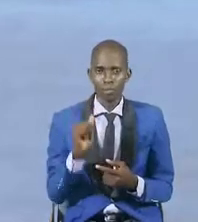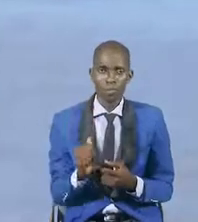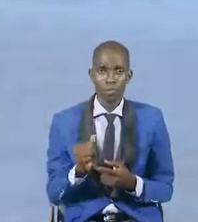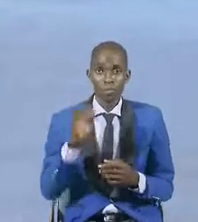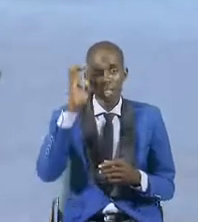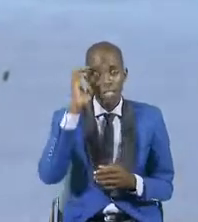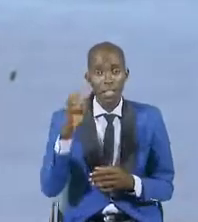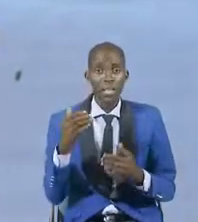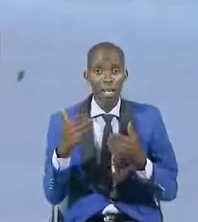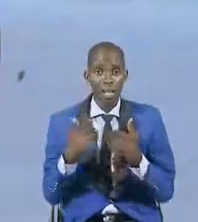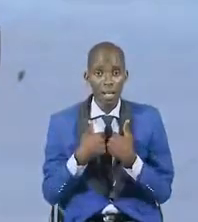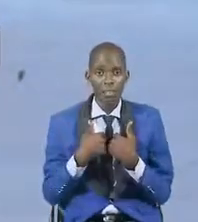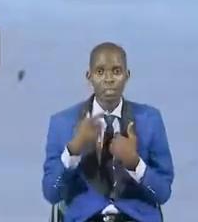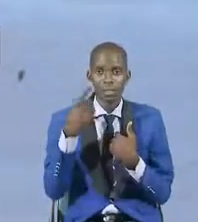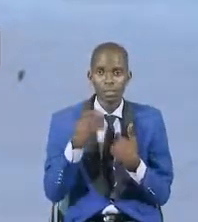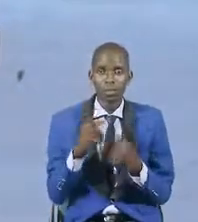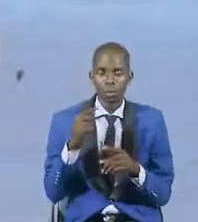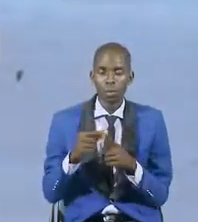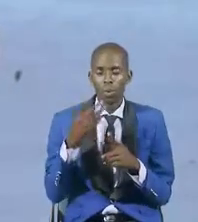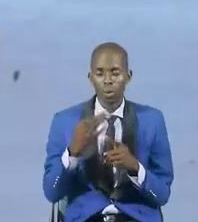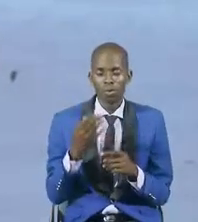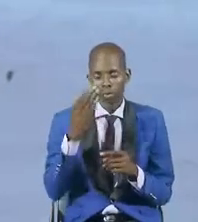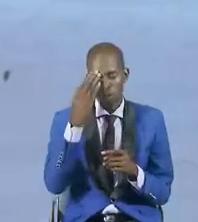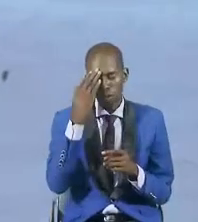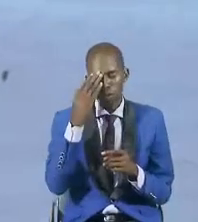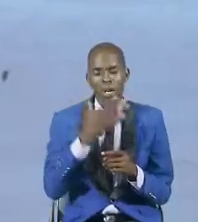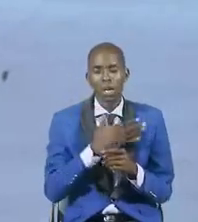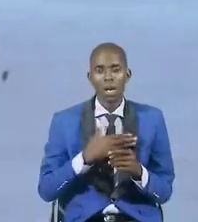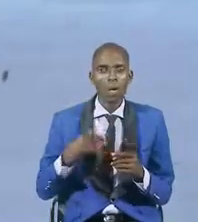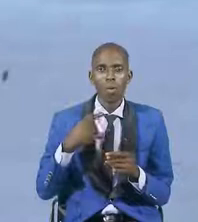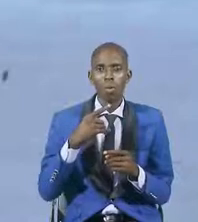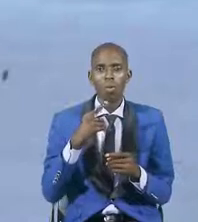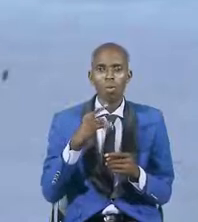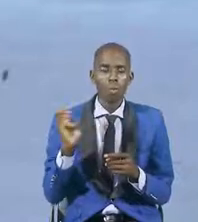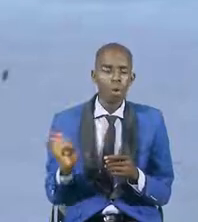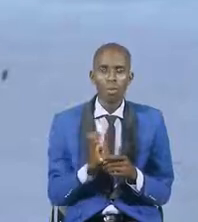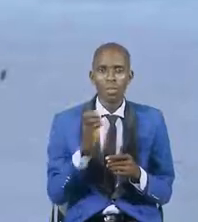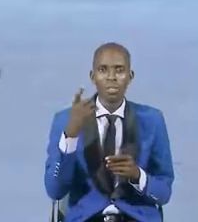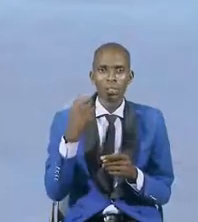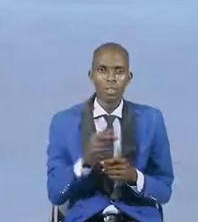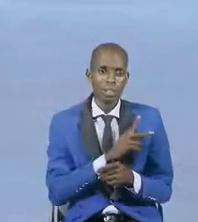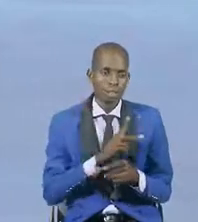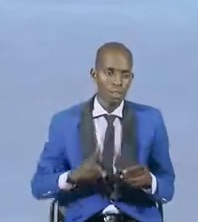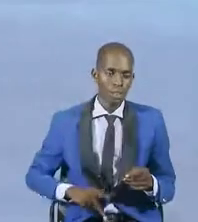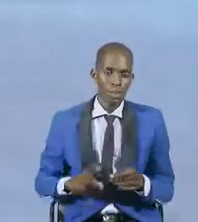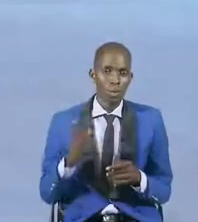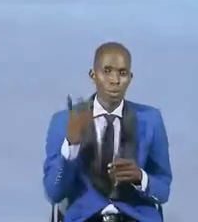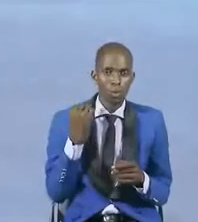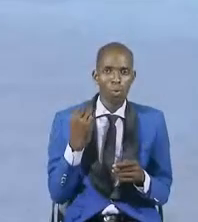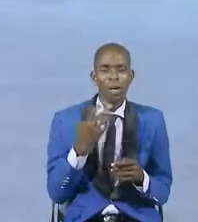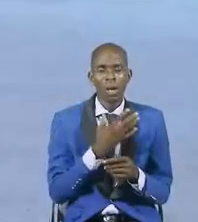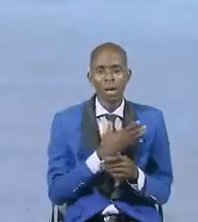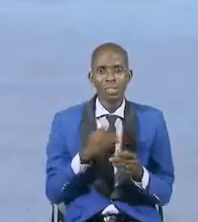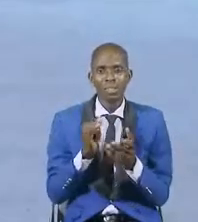d'Élisée. Élisée avait le don de connaissance et où que le roi soit, alors